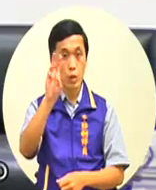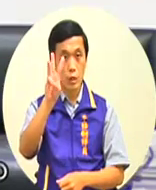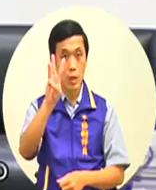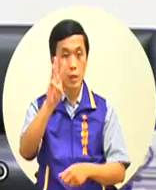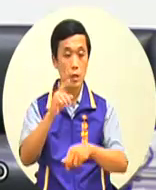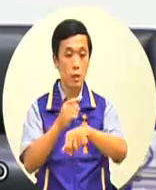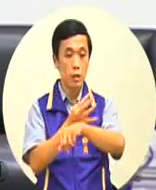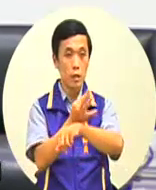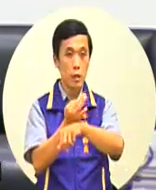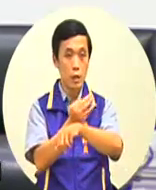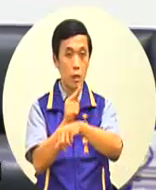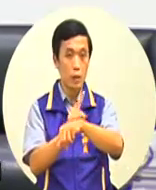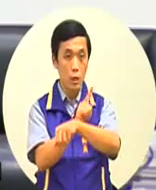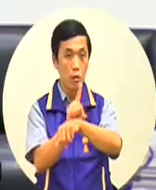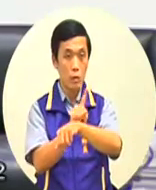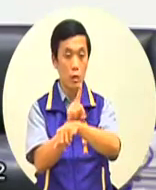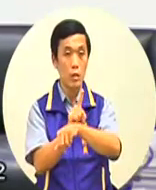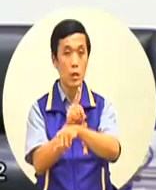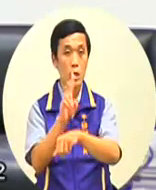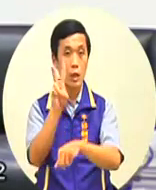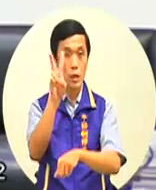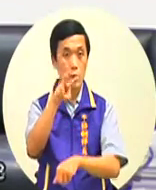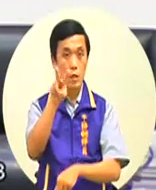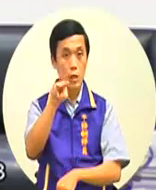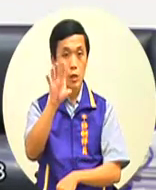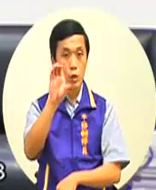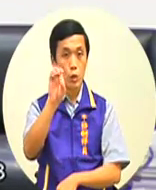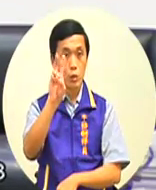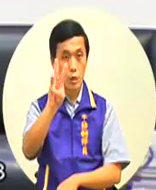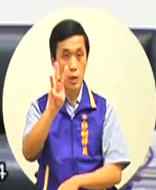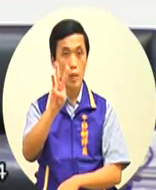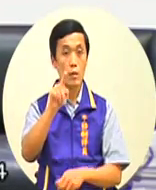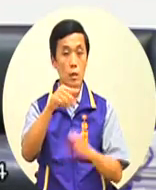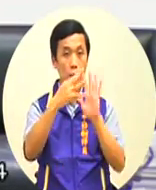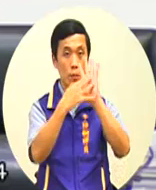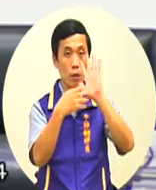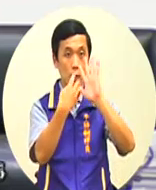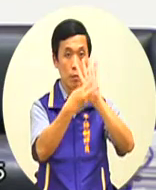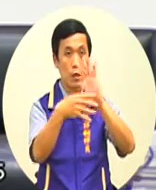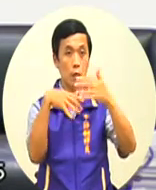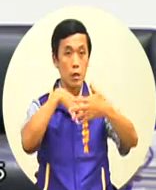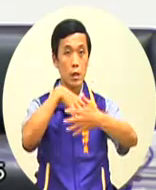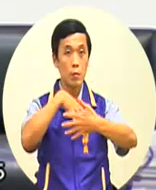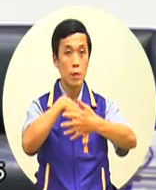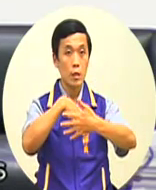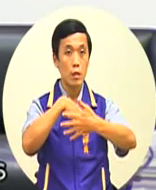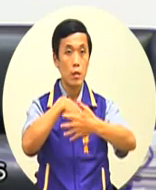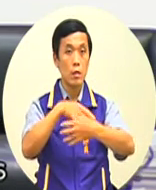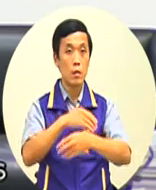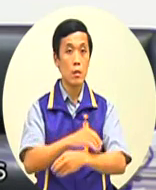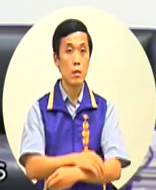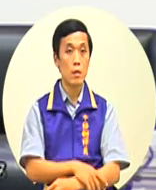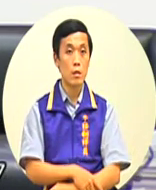2093。 对。 所以在这个表里面，两千